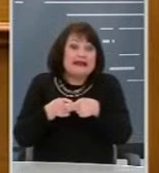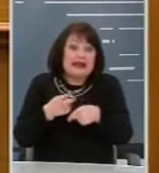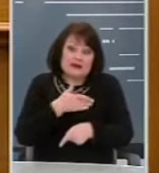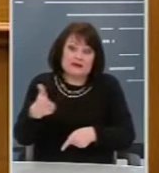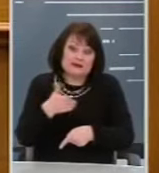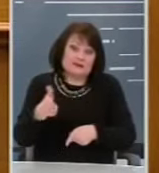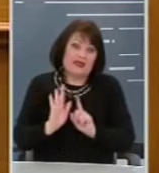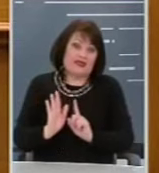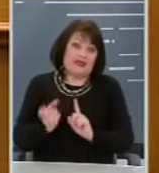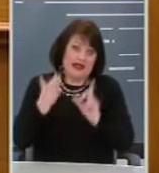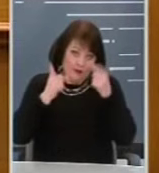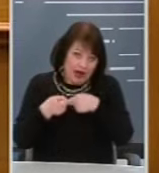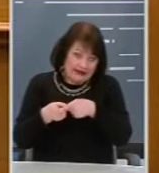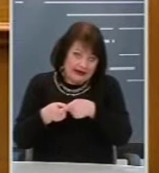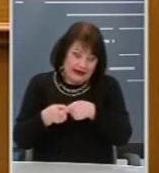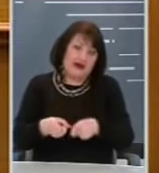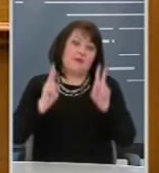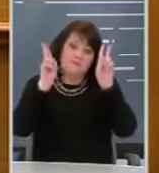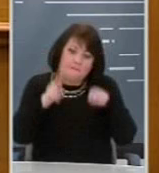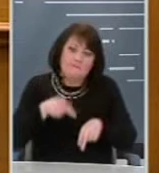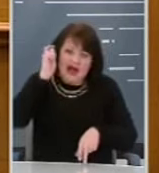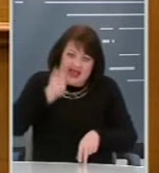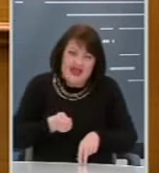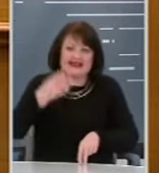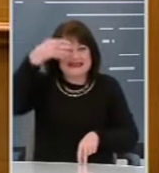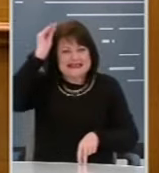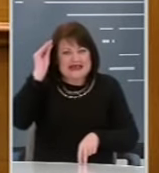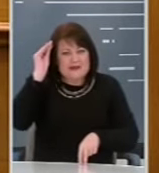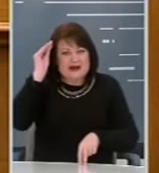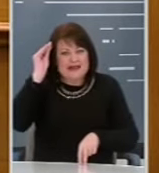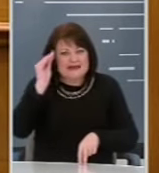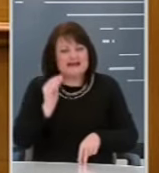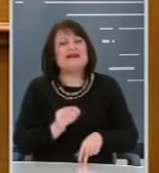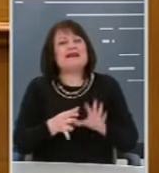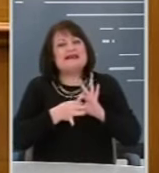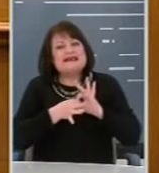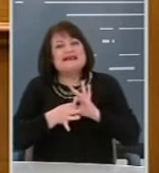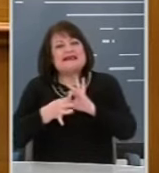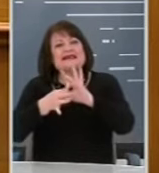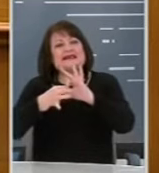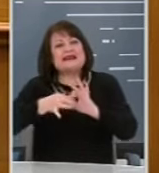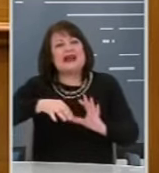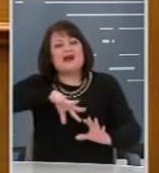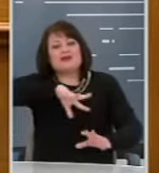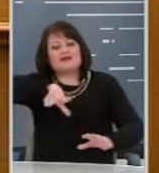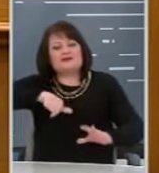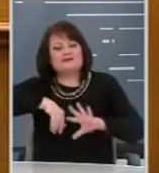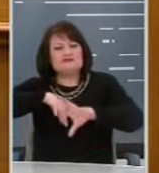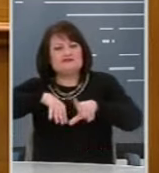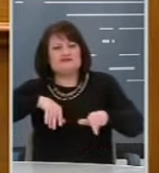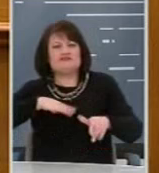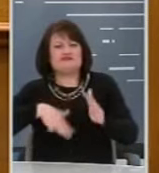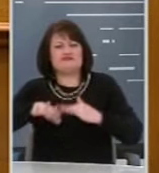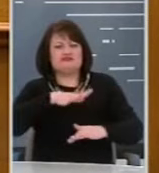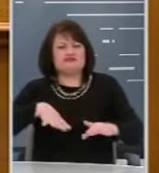φιλοκυβερνητική επαναλαμβάνω αναγνωρίζει ότι ο ξηλώνει πόντο πόντο το σύστημα της κλεπτοκρατίας που οδήγησε